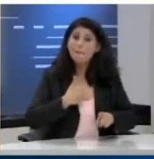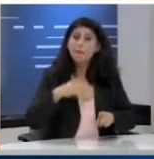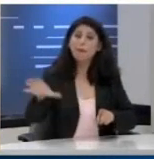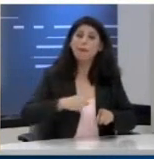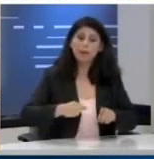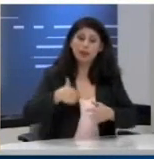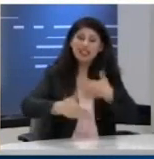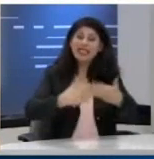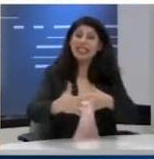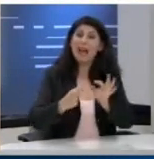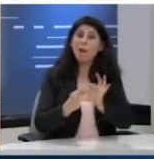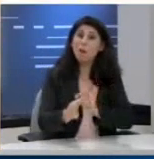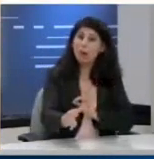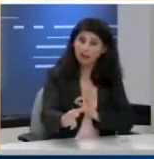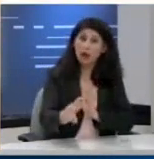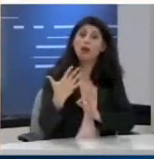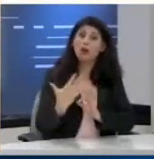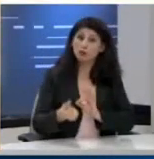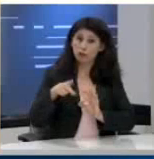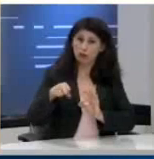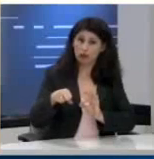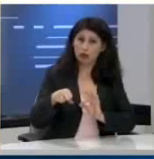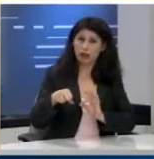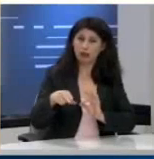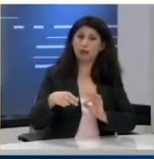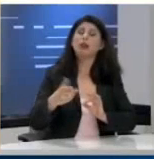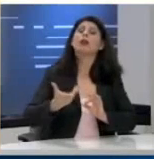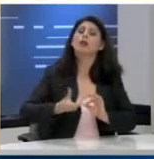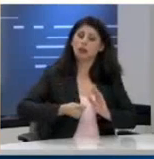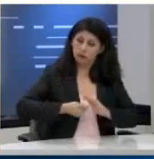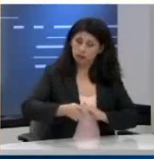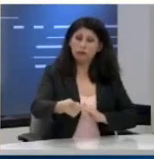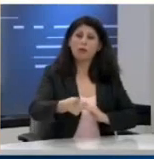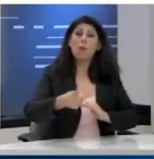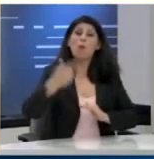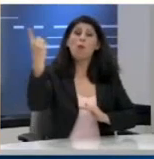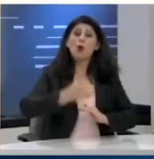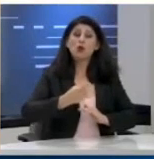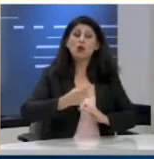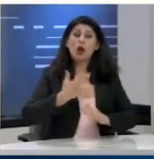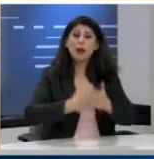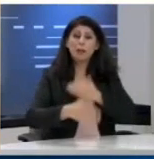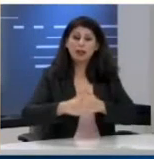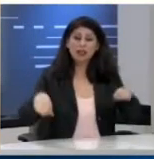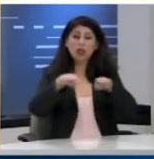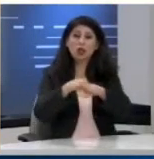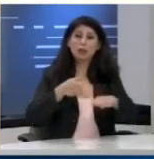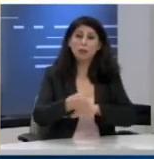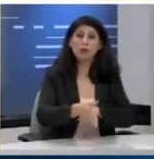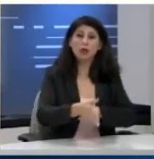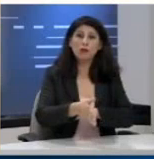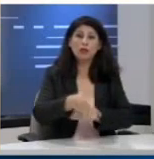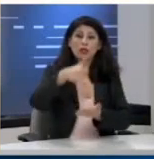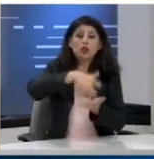πήραμε μια σειρά από μέτρα που αφορούν στην απόδοση του ποσοστού αναπηρίας, στην ισότιμη πρόσβαση του ανάπηρου στο